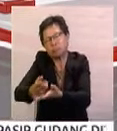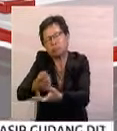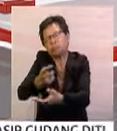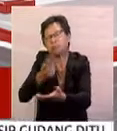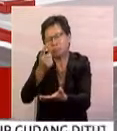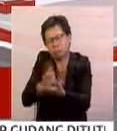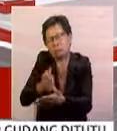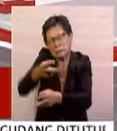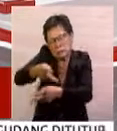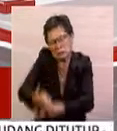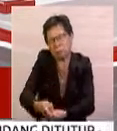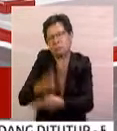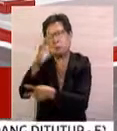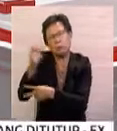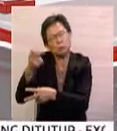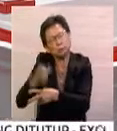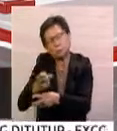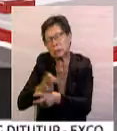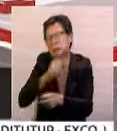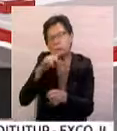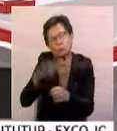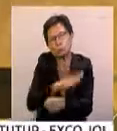mengekalkan syarikat itu.